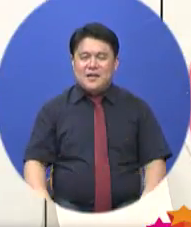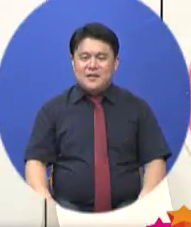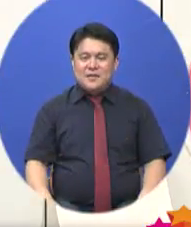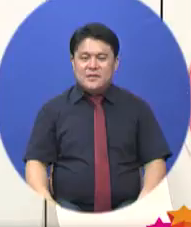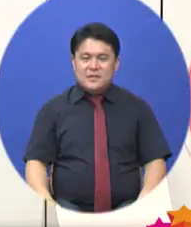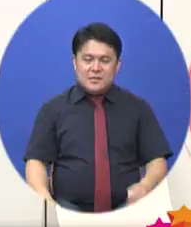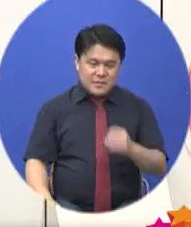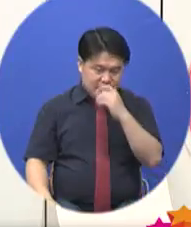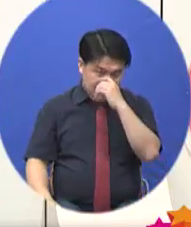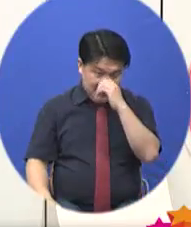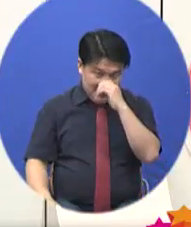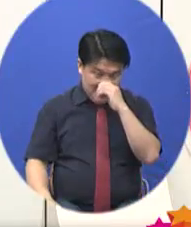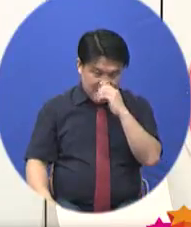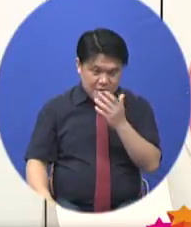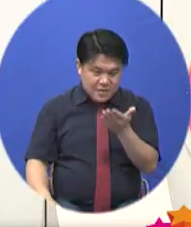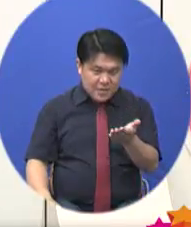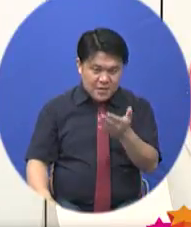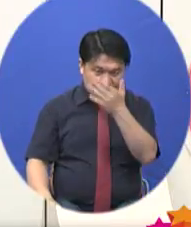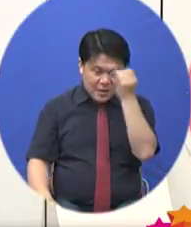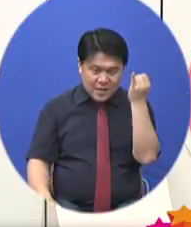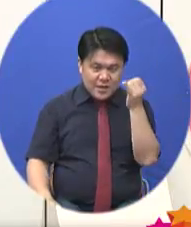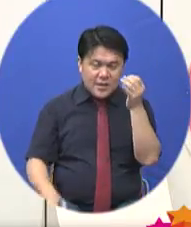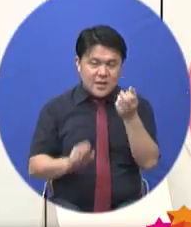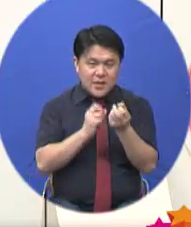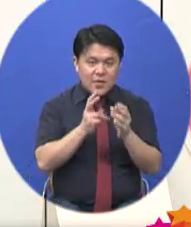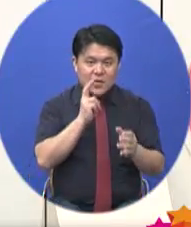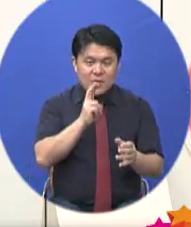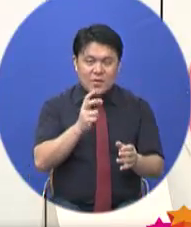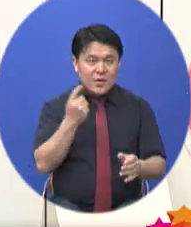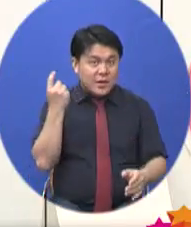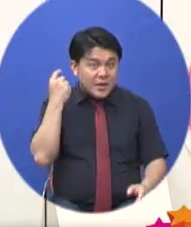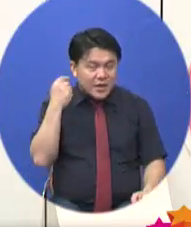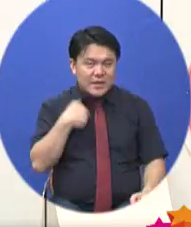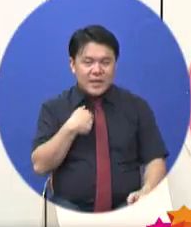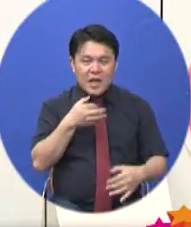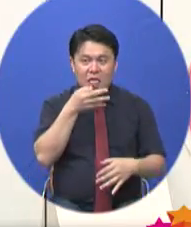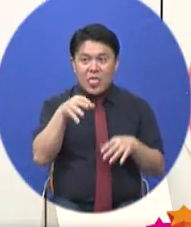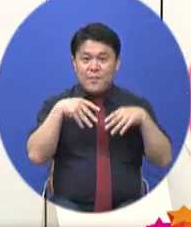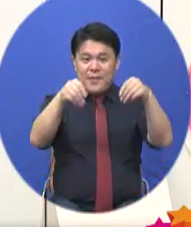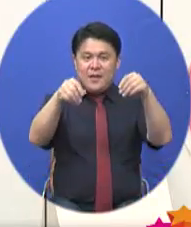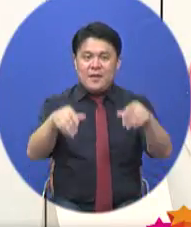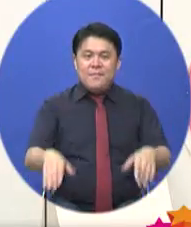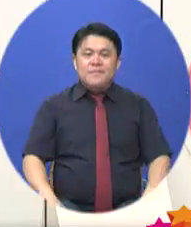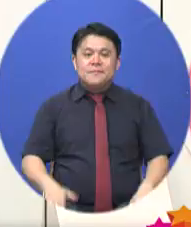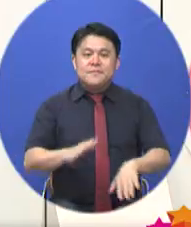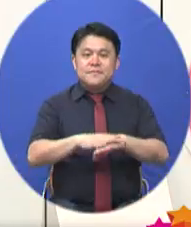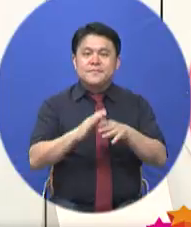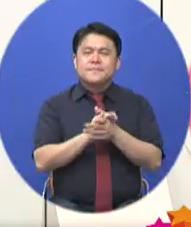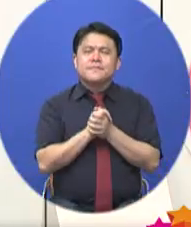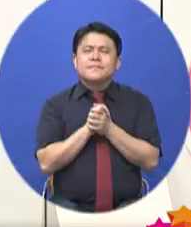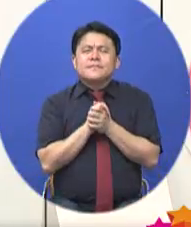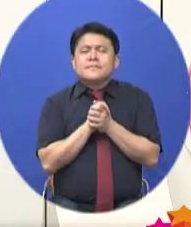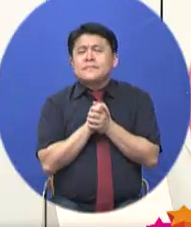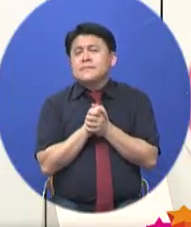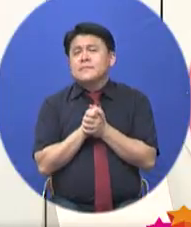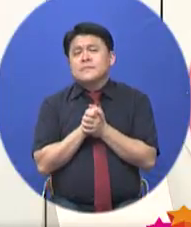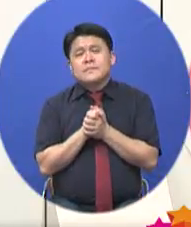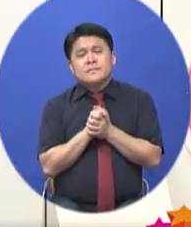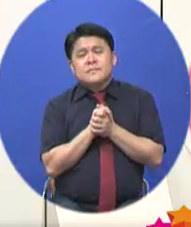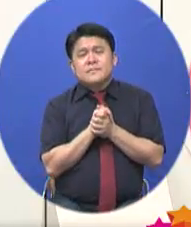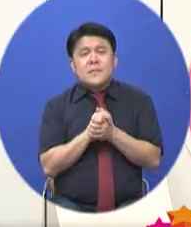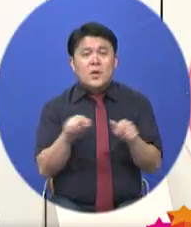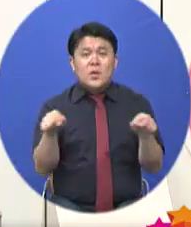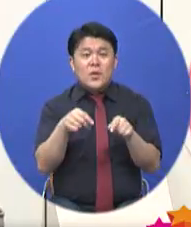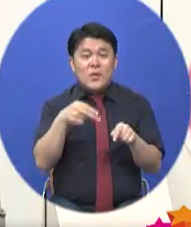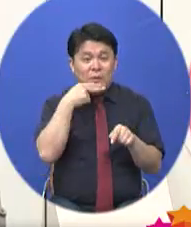아이고 우리 윤인숙 어머님이 할미꽃 부르신다니까 기침이 딱 멎었네. 아, 네. 손을 주먹을 꼭 쥐세요. 그러면